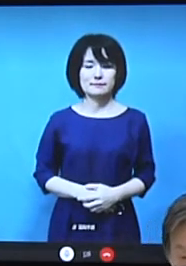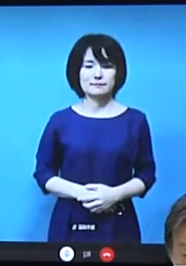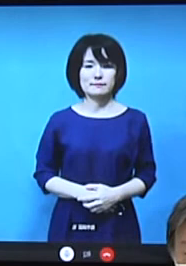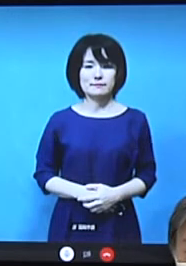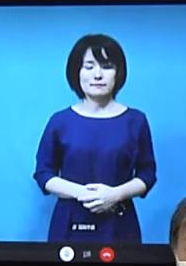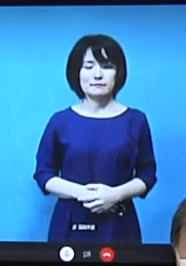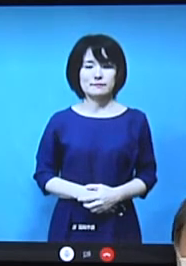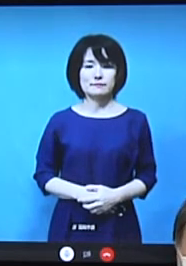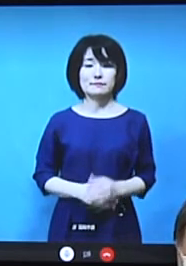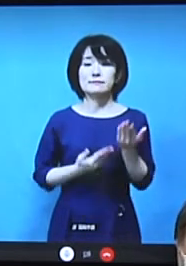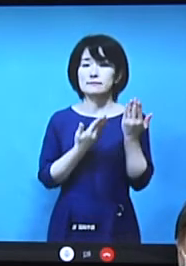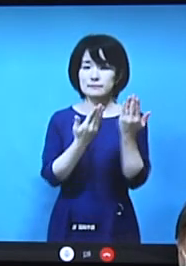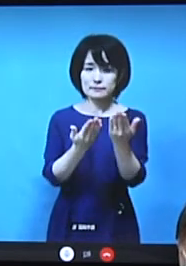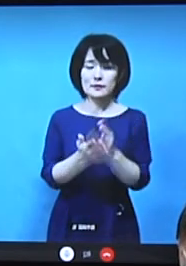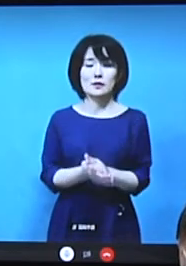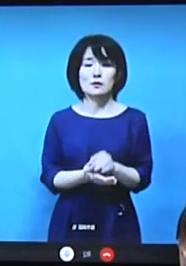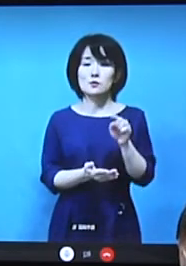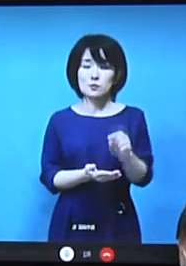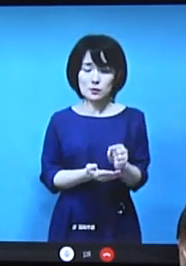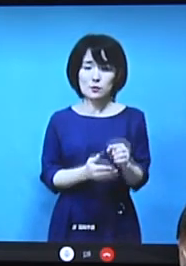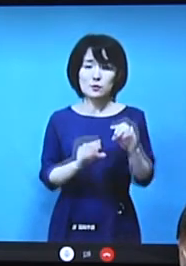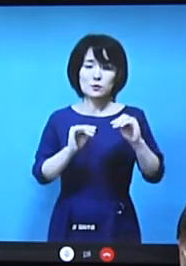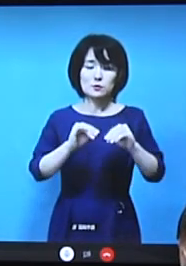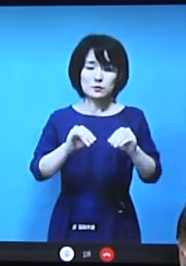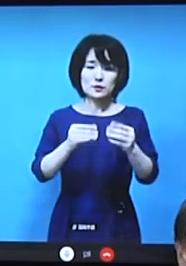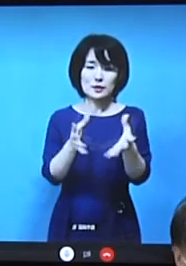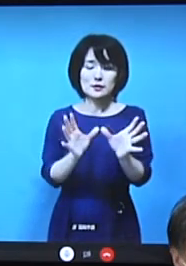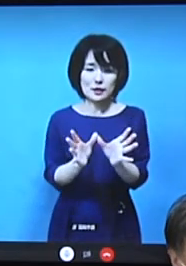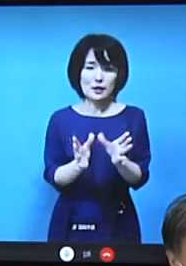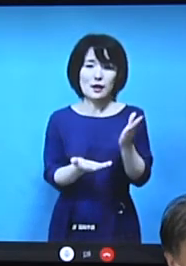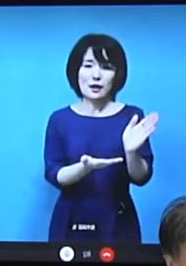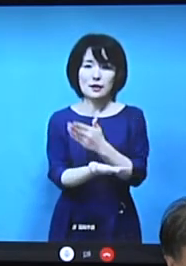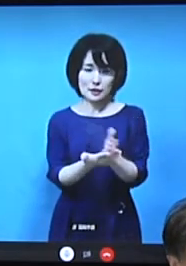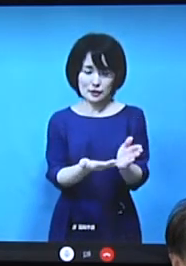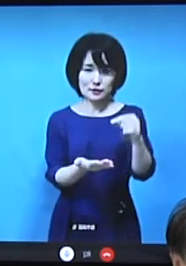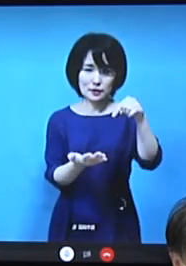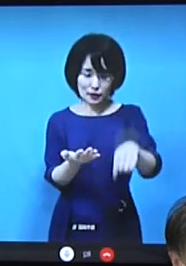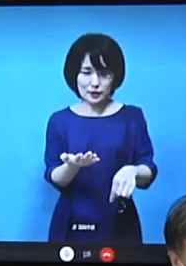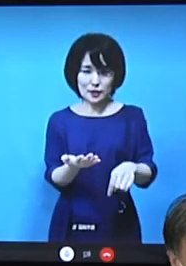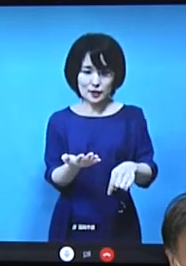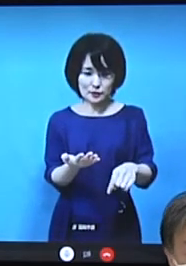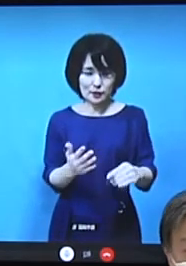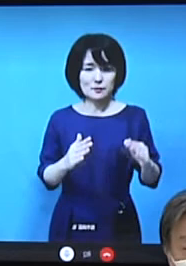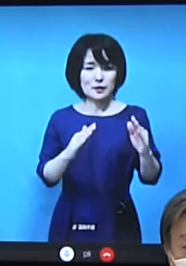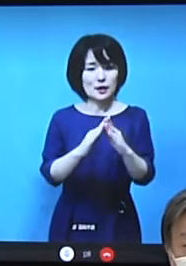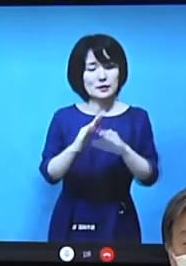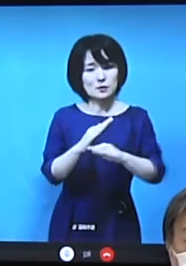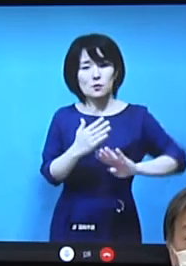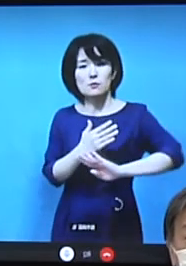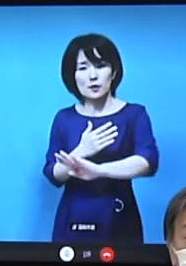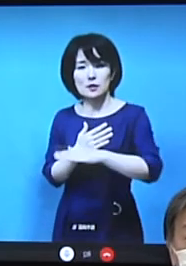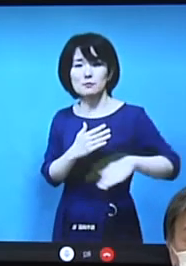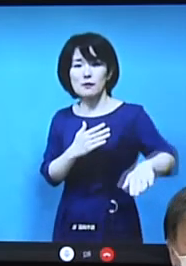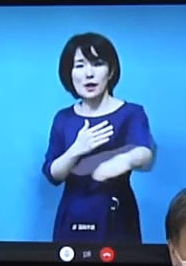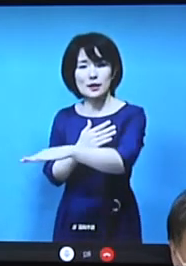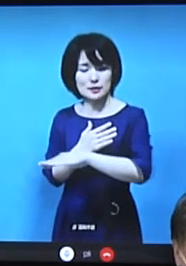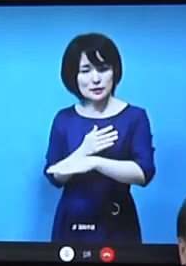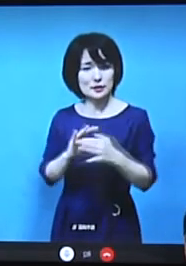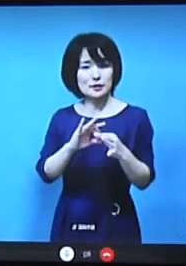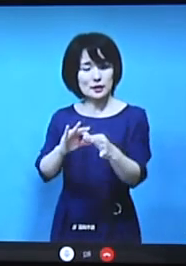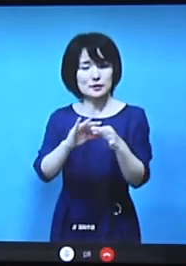それは判断の中にどれぐらい その波及効果というか周りへの広がりがあるかというところも考慮されているということで間違いませんでしょ